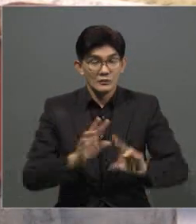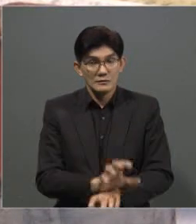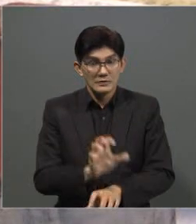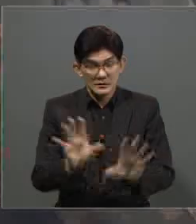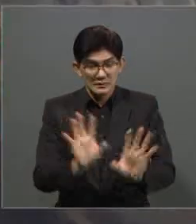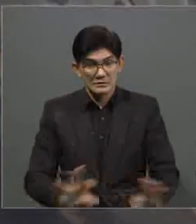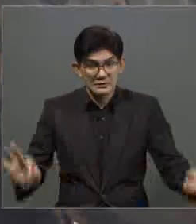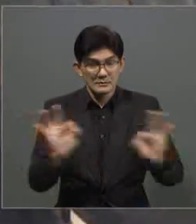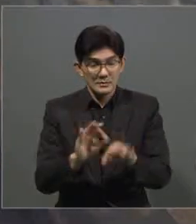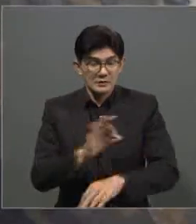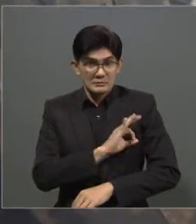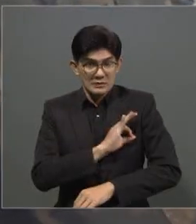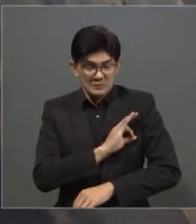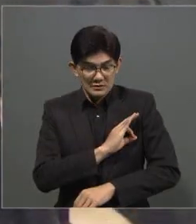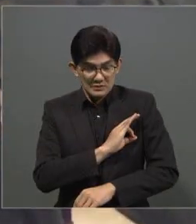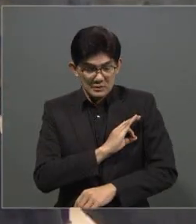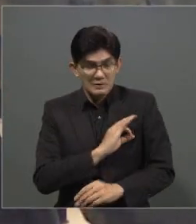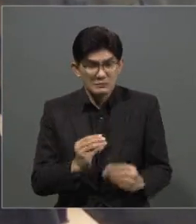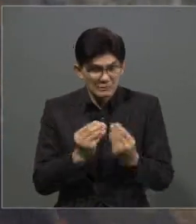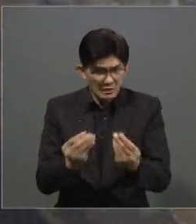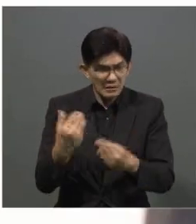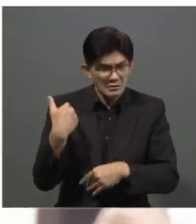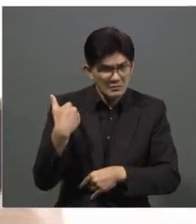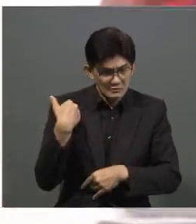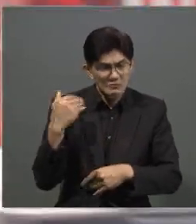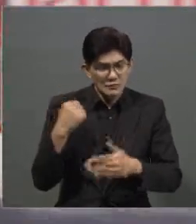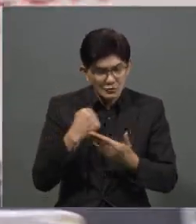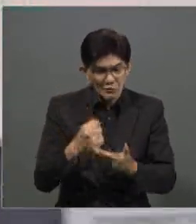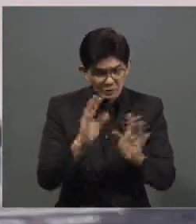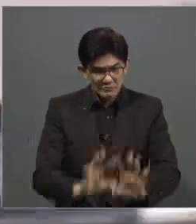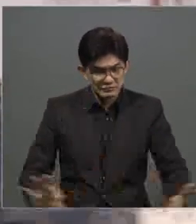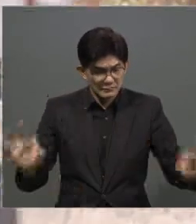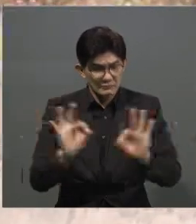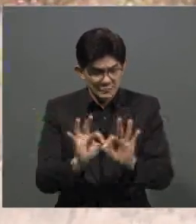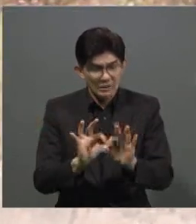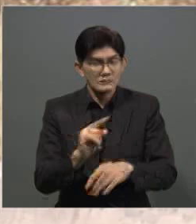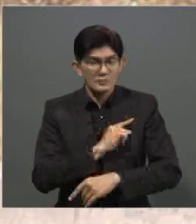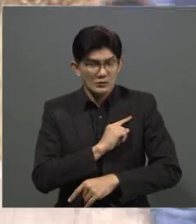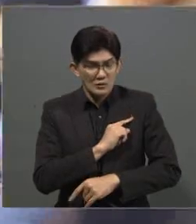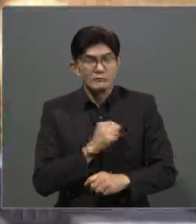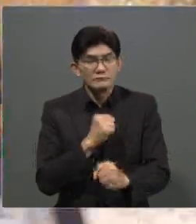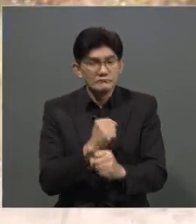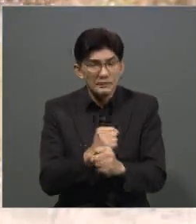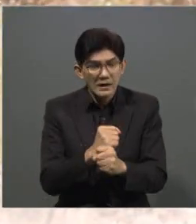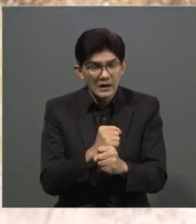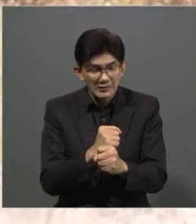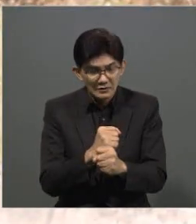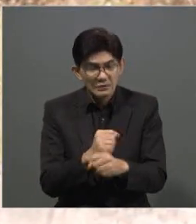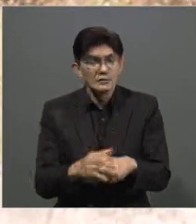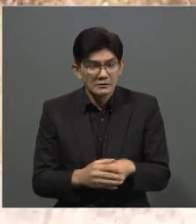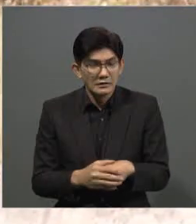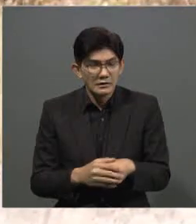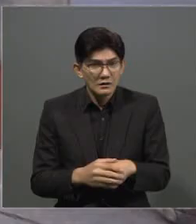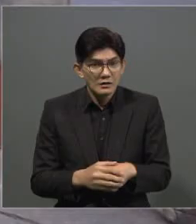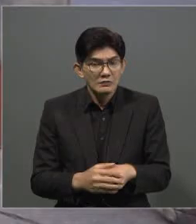ความสำคัญกับสมาชิกกองอาสารักษาดินแดนให้เป็นกลไกแล้วก็กำลังหลักที่จะเข้ามารับผิดชอบภารกิจเชิงรับแทน